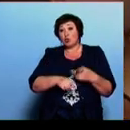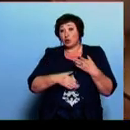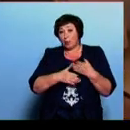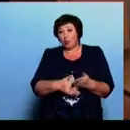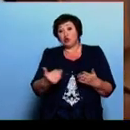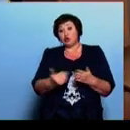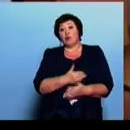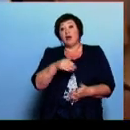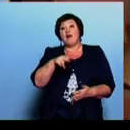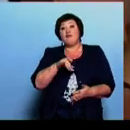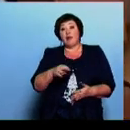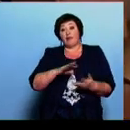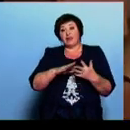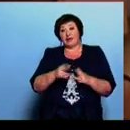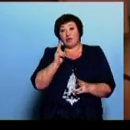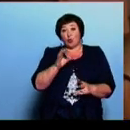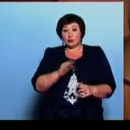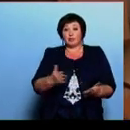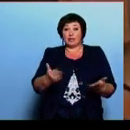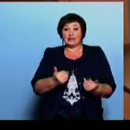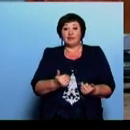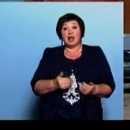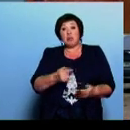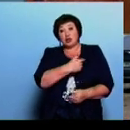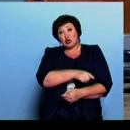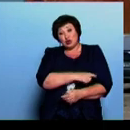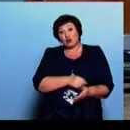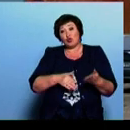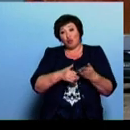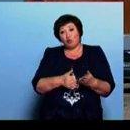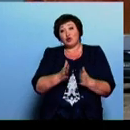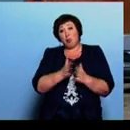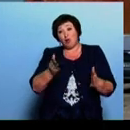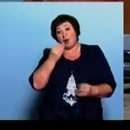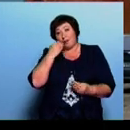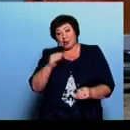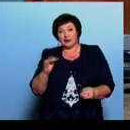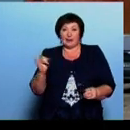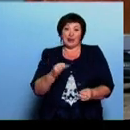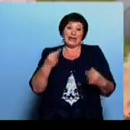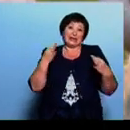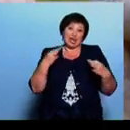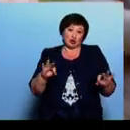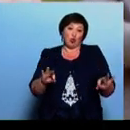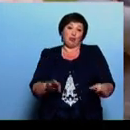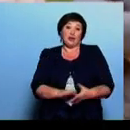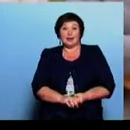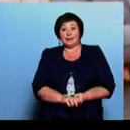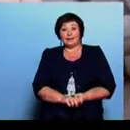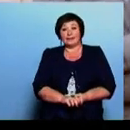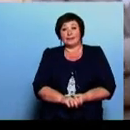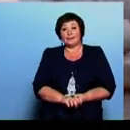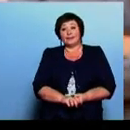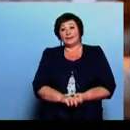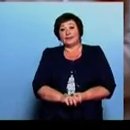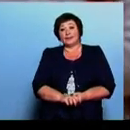ФАП в деревне Костино призваны сделать медицинскую помощь для жителей района более качественной и доступной. Роман Вагинов, Максим Кузнецов, телеканал